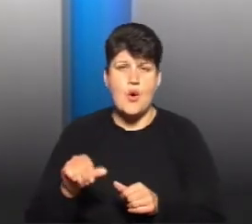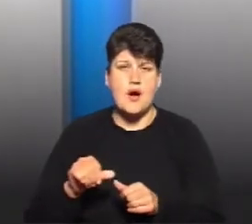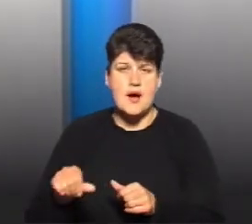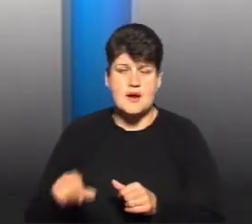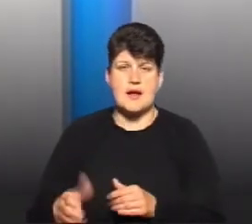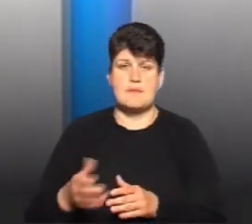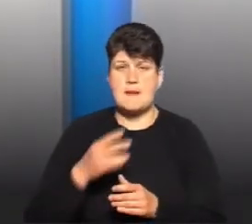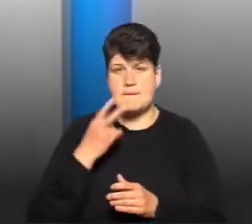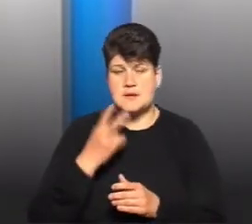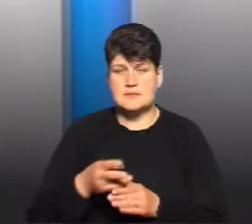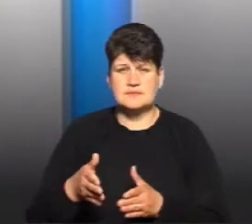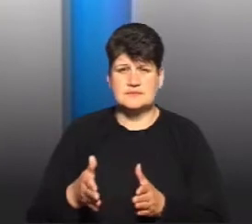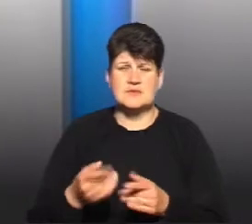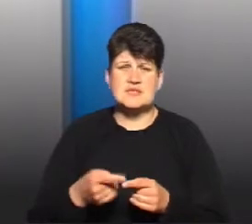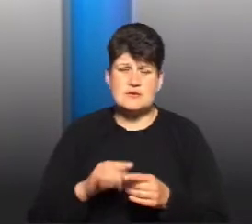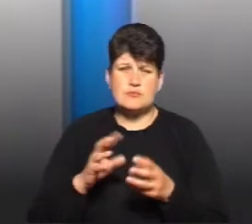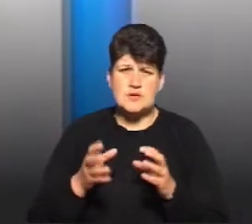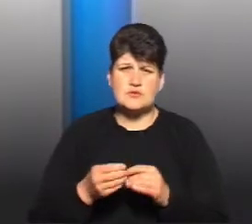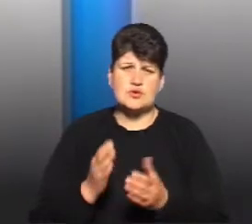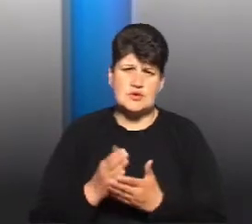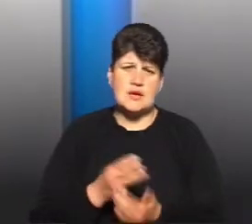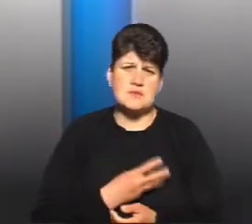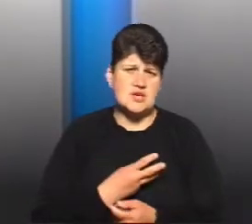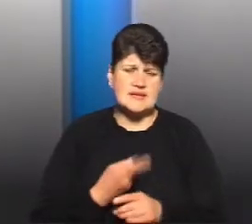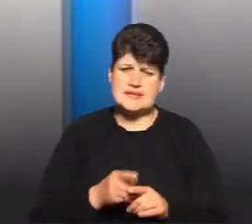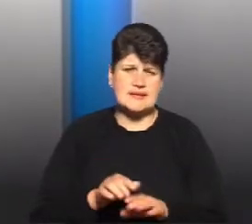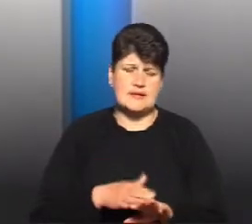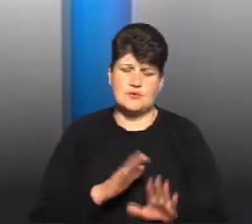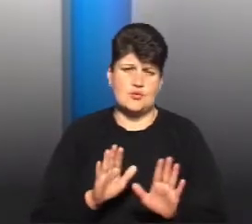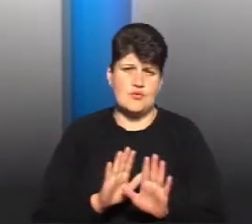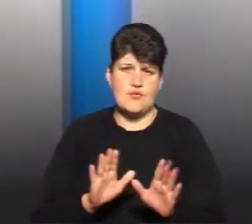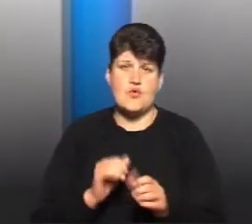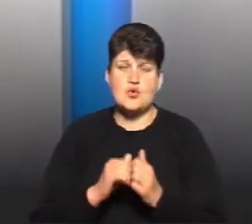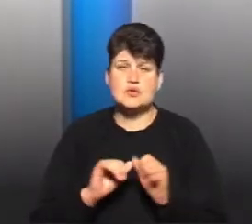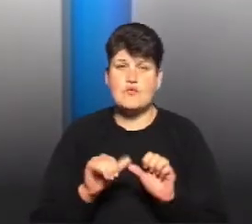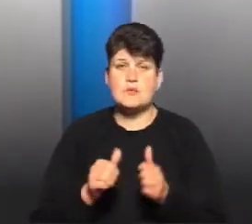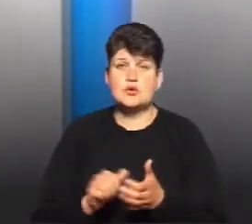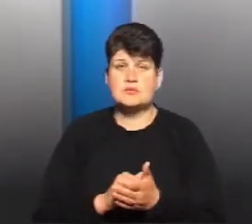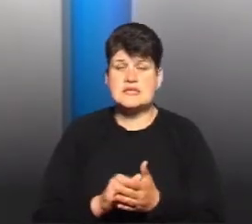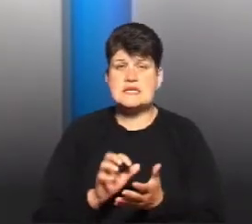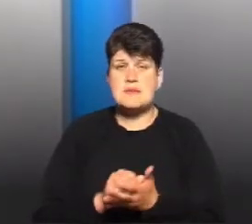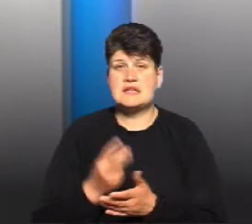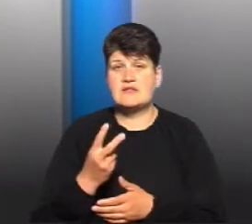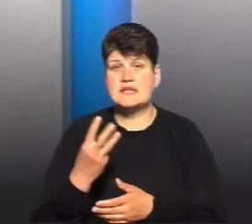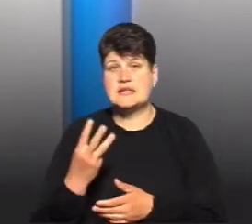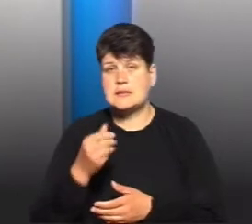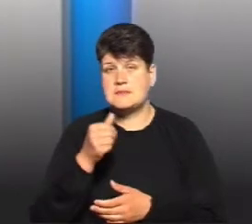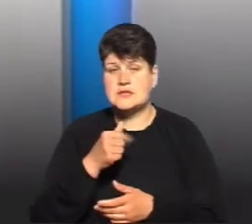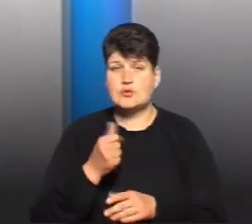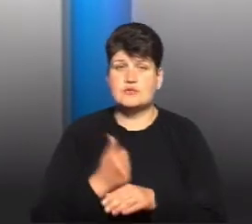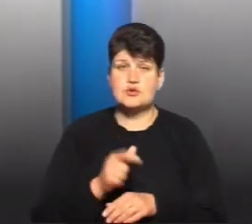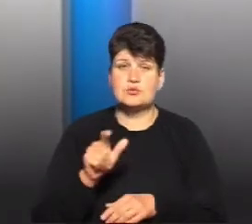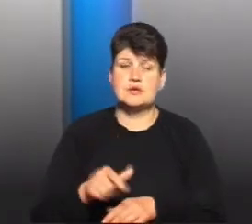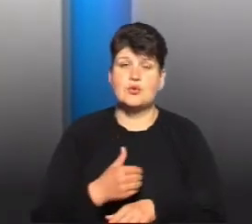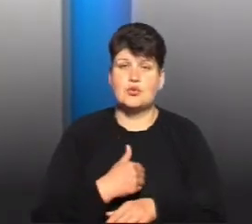дорогу. Ну, в принципі, якщо є бажання, це не довго. Тобто, фактично, кожна оформлення документації займає 2-3 місяців. Головне, щоб людина захотіла це зробити. І щоб ліцензіат